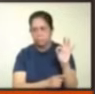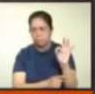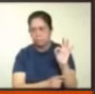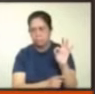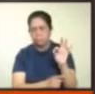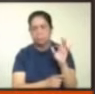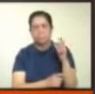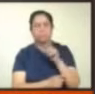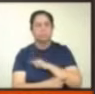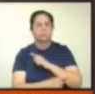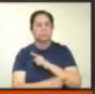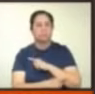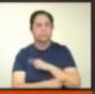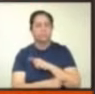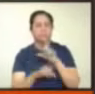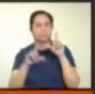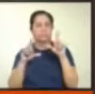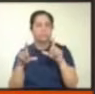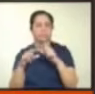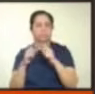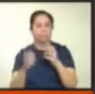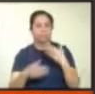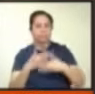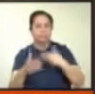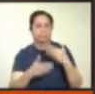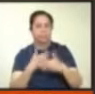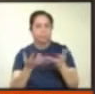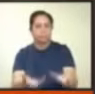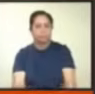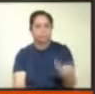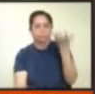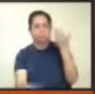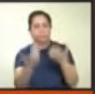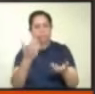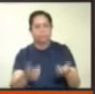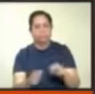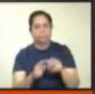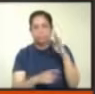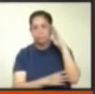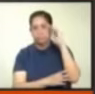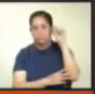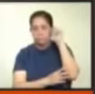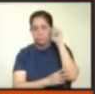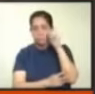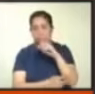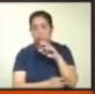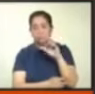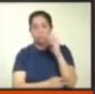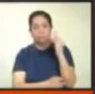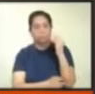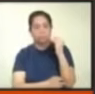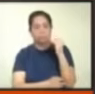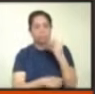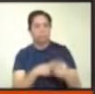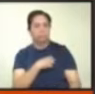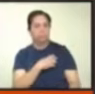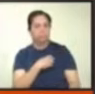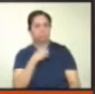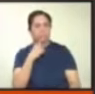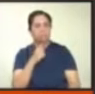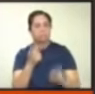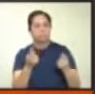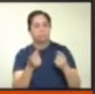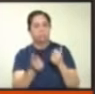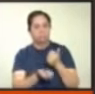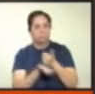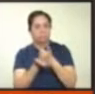Hinatulan naman ng guilty beyond reasonable doubt ang nag-operate ng backhoe na si Bong Andal at 14 na police officials na sinasabing naging